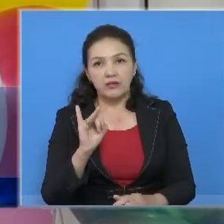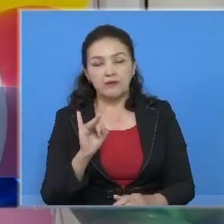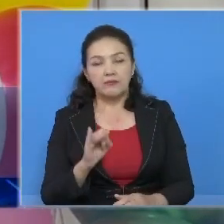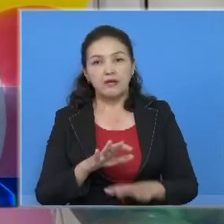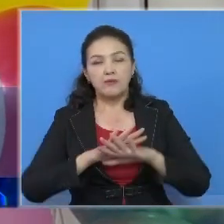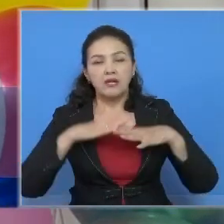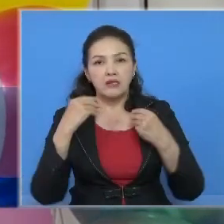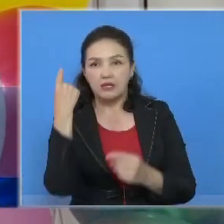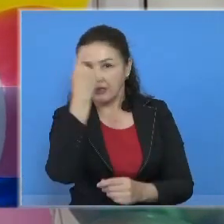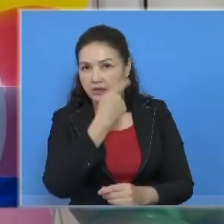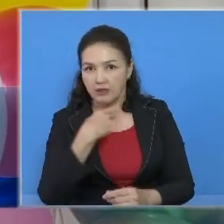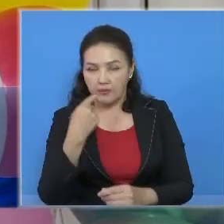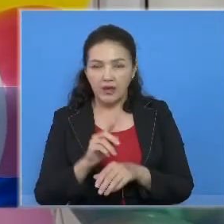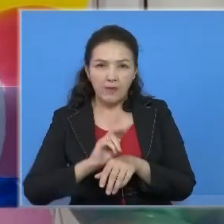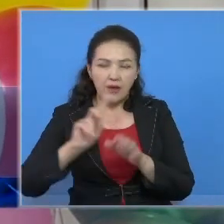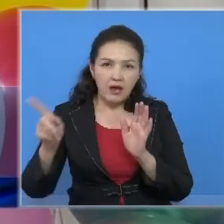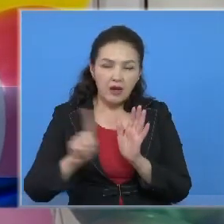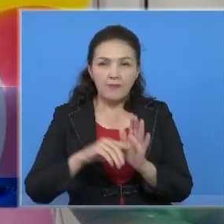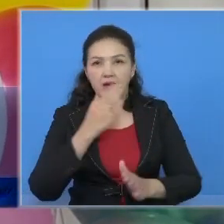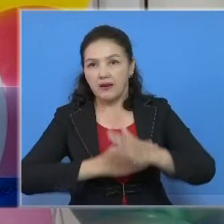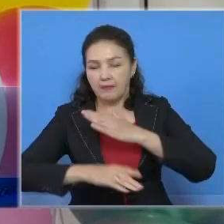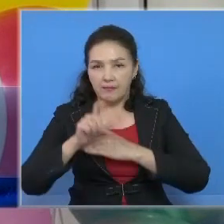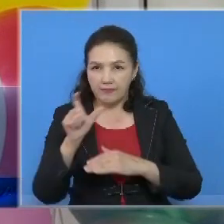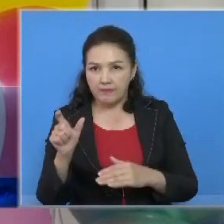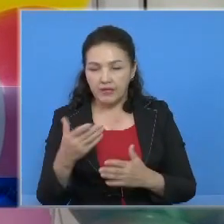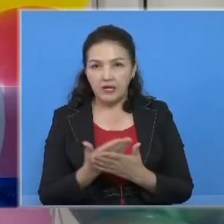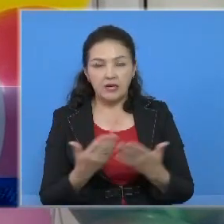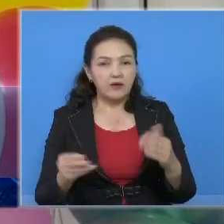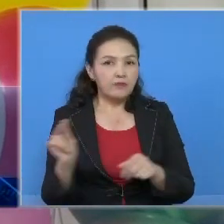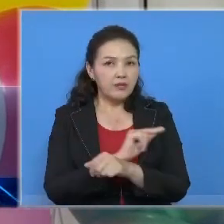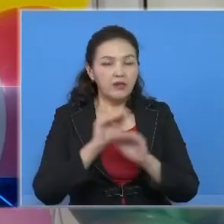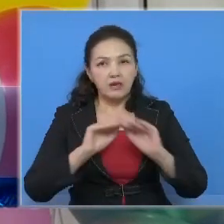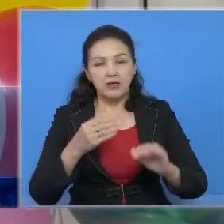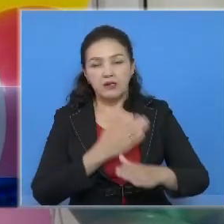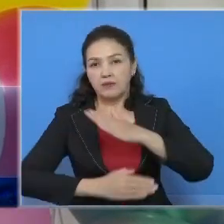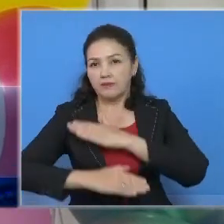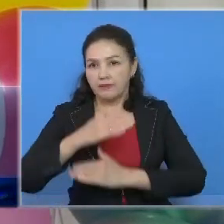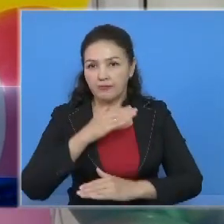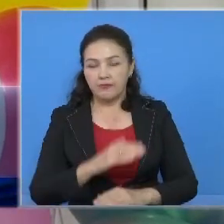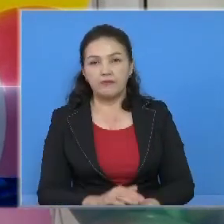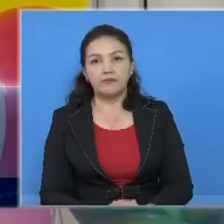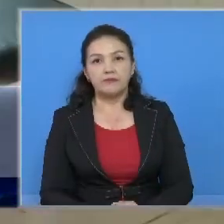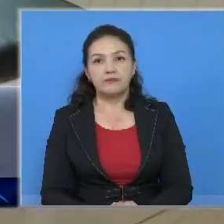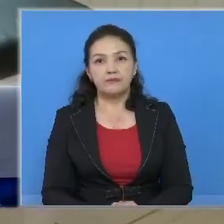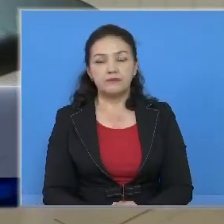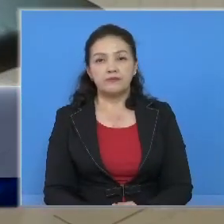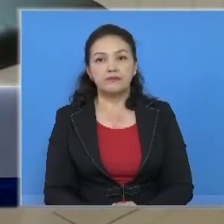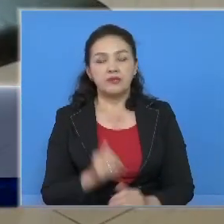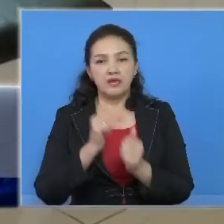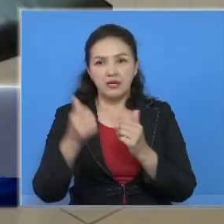многодетные лица переселенцы граждане с особыми потребностями или воспиты детей с ограниченными возможностями